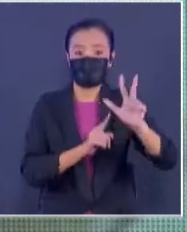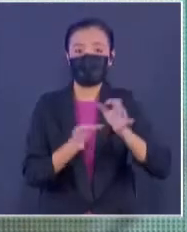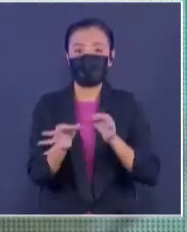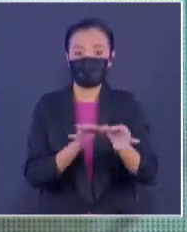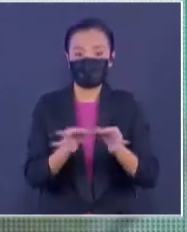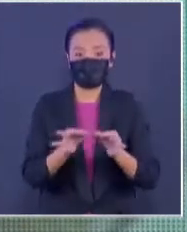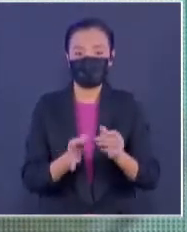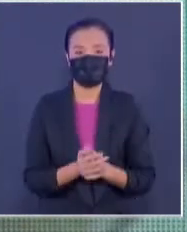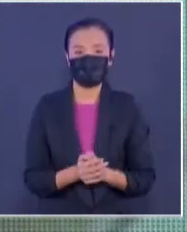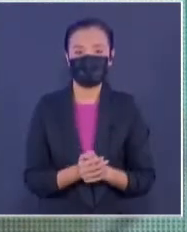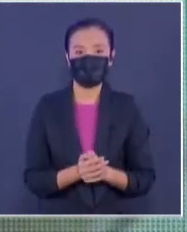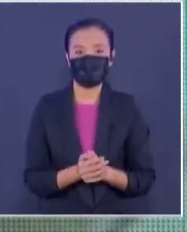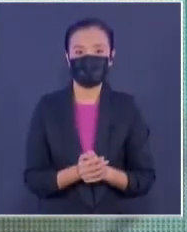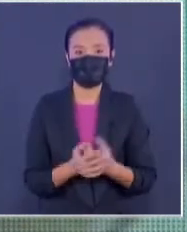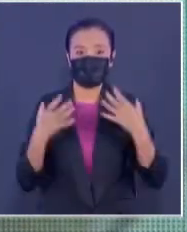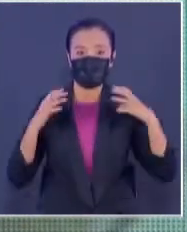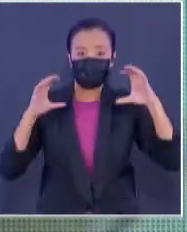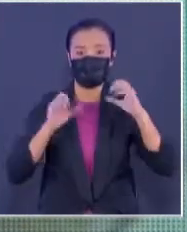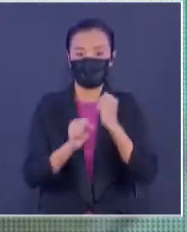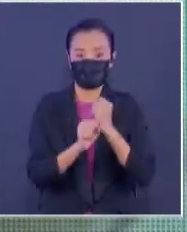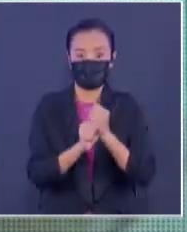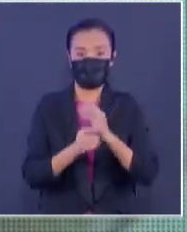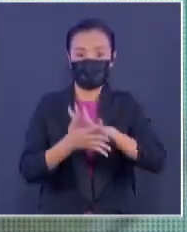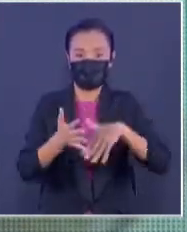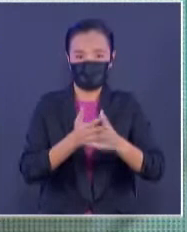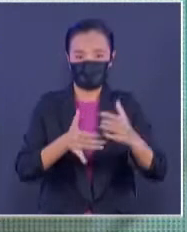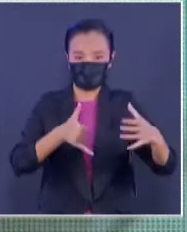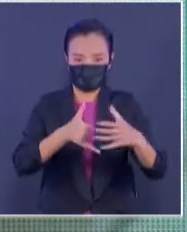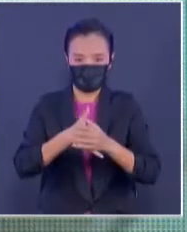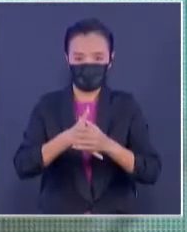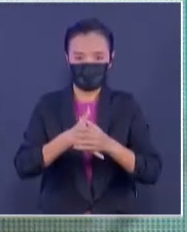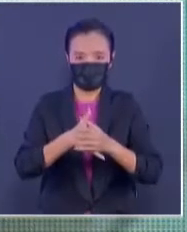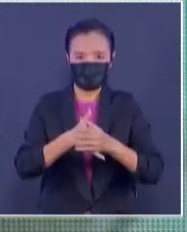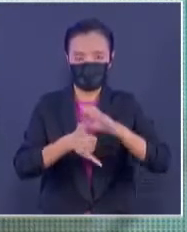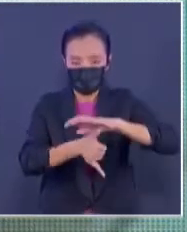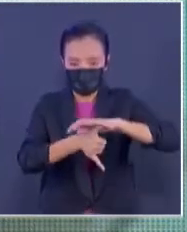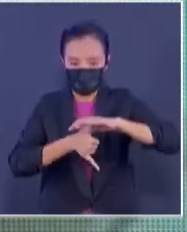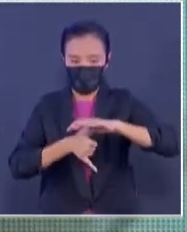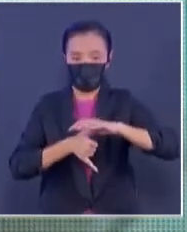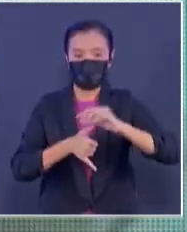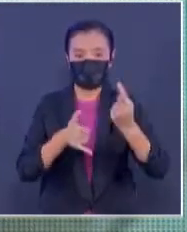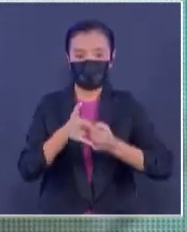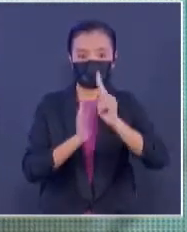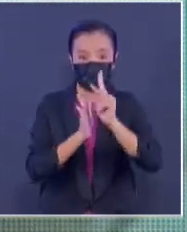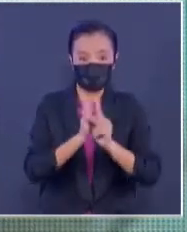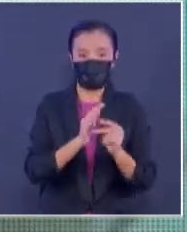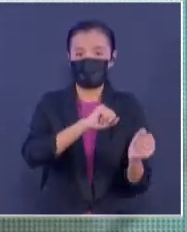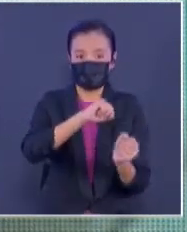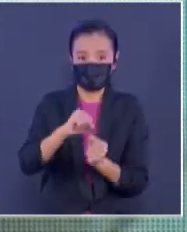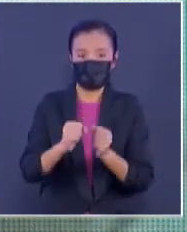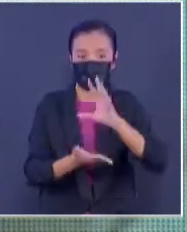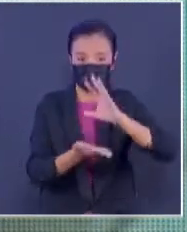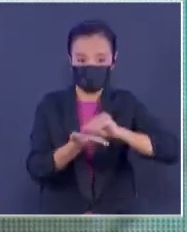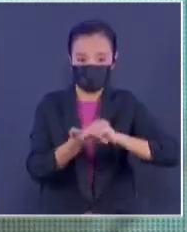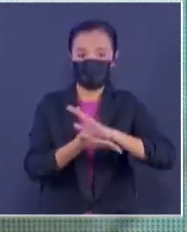คะบอกว่าเป็นการไปราชการเพื่อที่จะวางแผนจับตัวคนร้ายหลบหนีคดีค่ะโดยก่อนที่จะนำรถคันนี้ไปใช้ได้มีการลงบันทึกประ